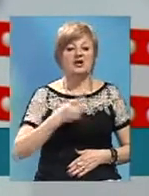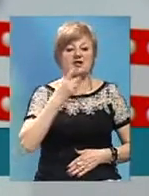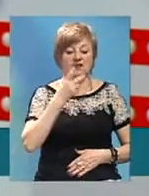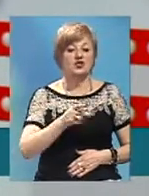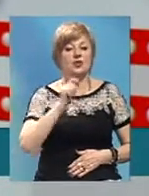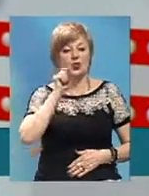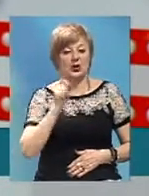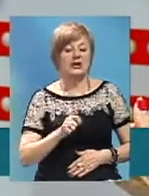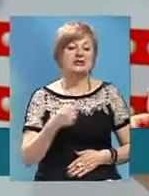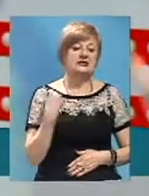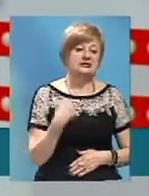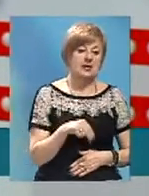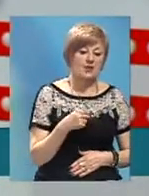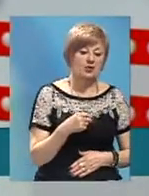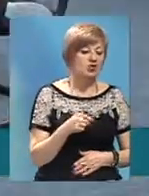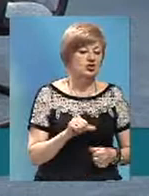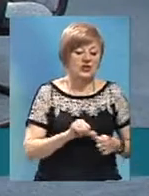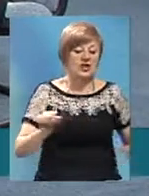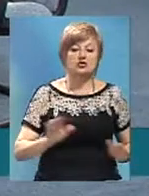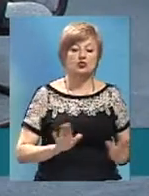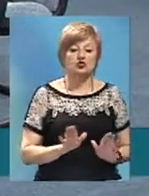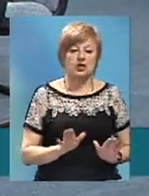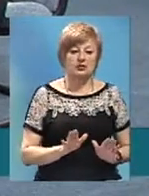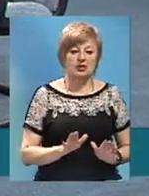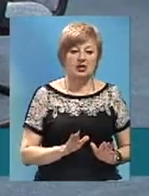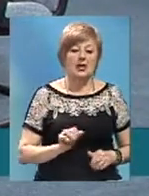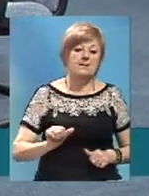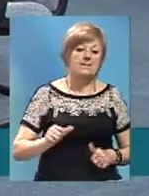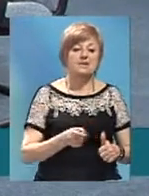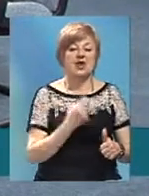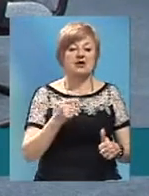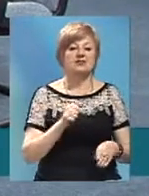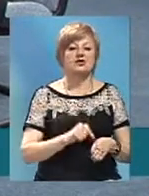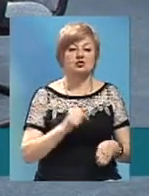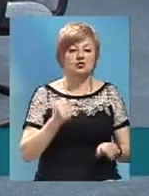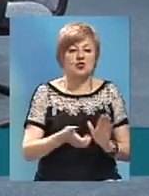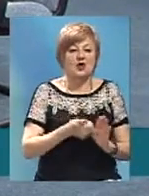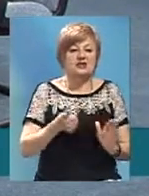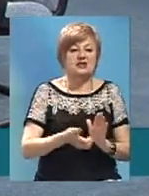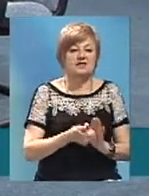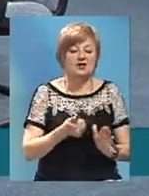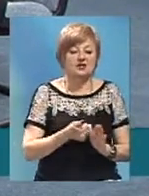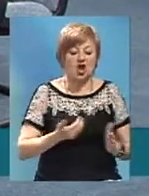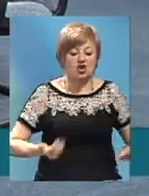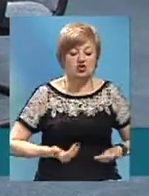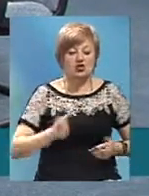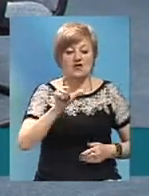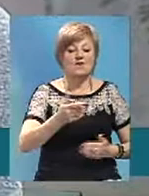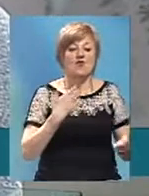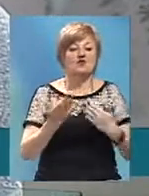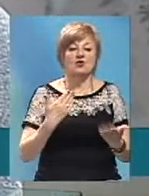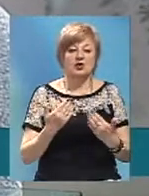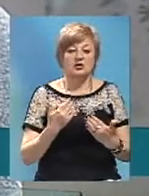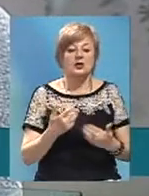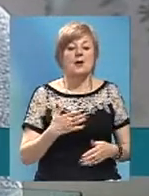Запоріжжя в цьому відношенні не виняток. Не виняток. Угу. Перше відчувається дефіцит живого спілкування. Попри все,